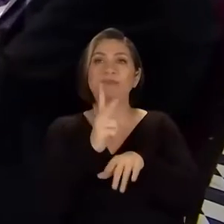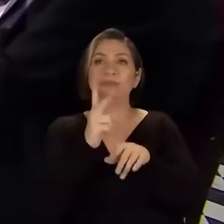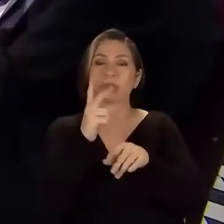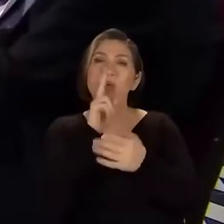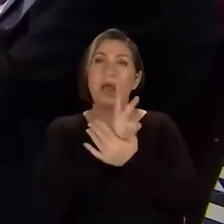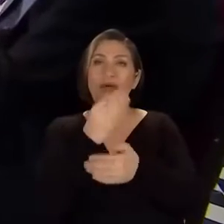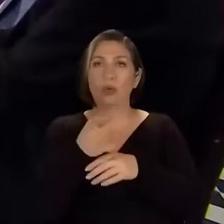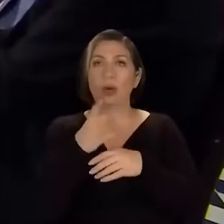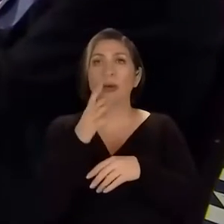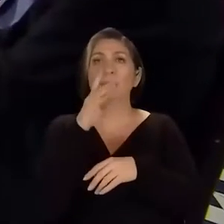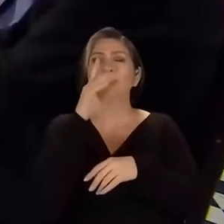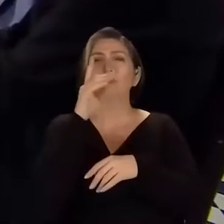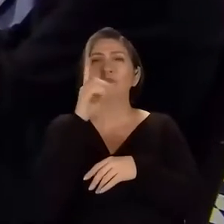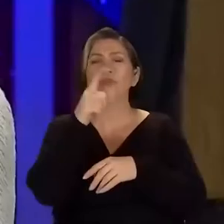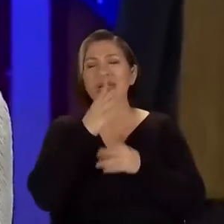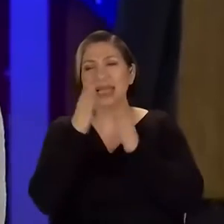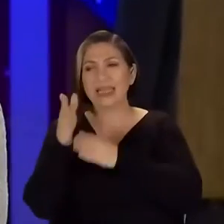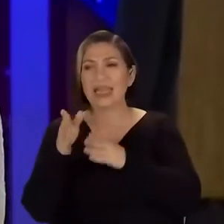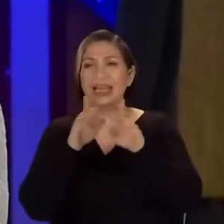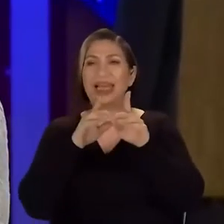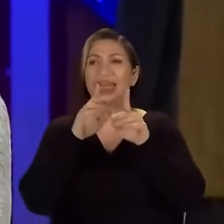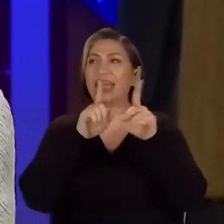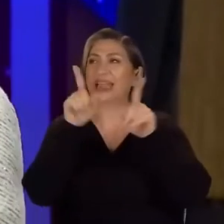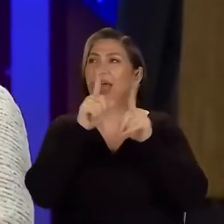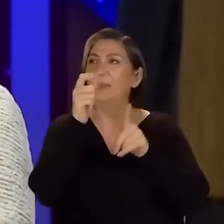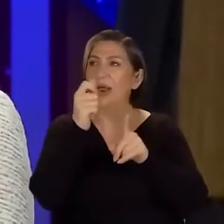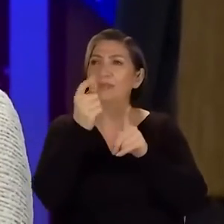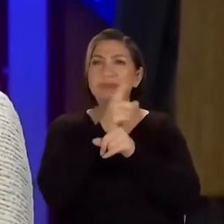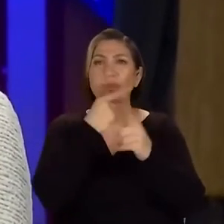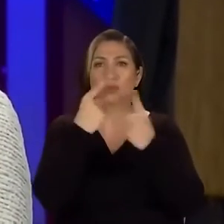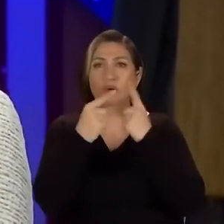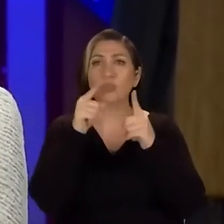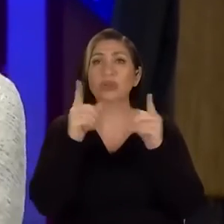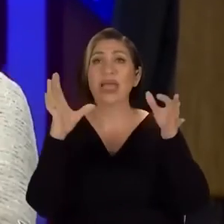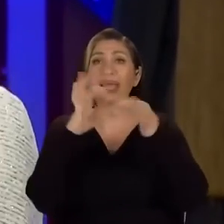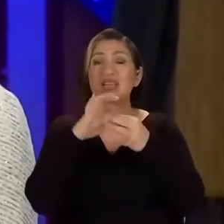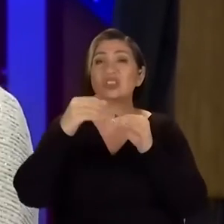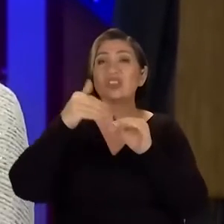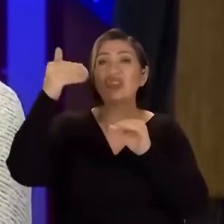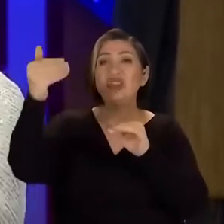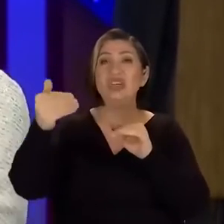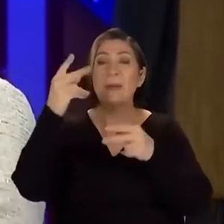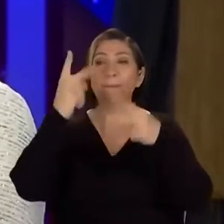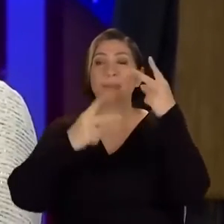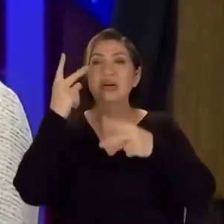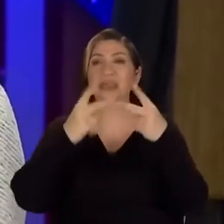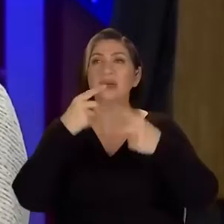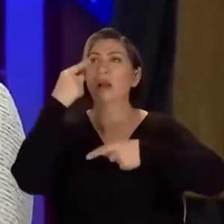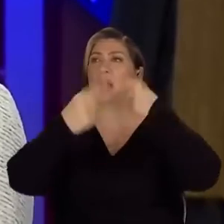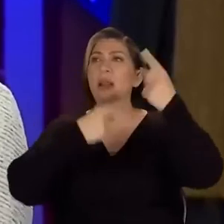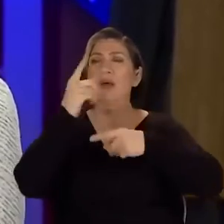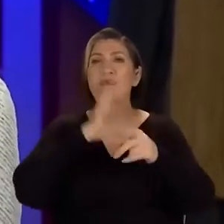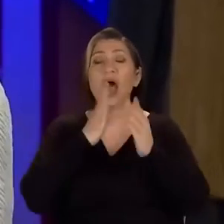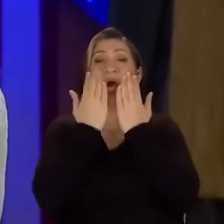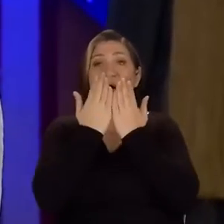belki duymuşsunuzdur. Biz bir yandan işte dijital para, kripto para konuşurken bununla ilgili dışarıda bir takım savlar da yürüyor. Hem